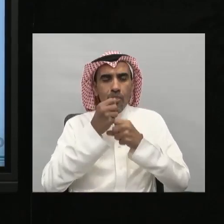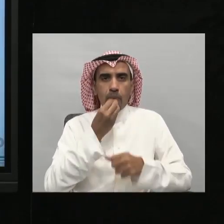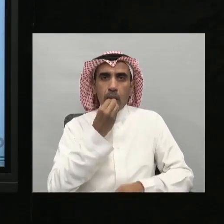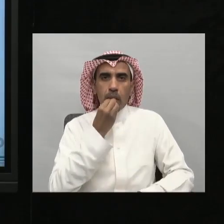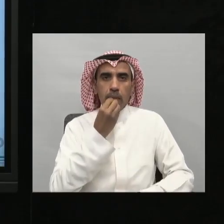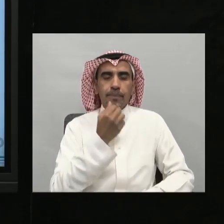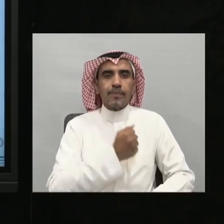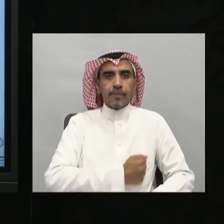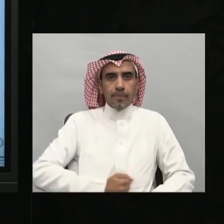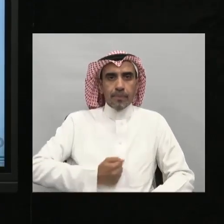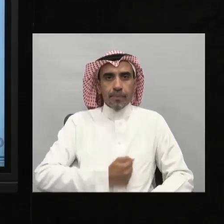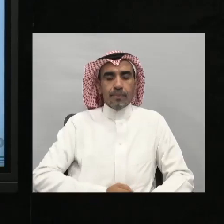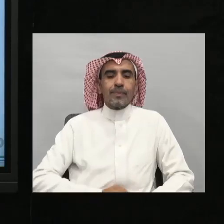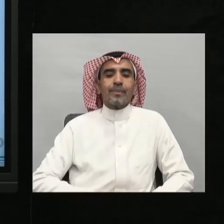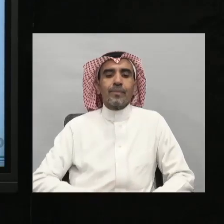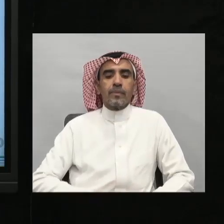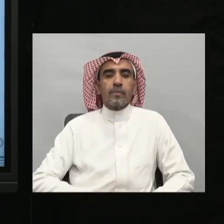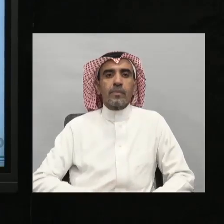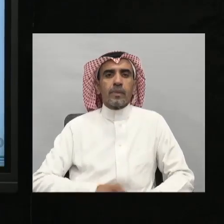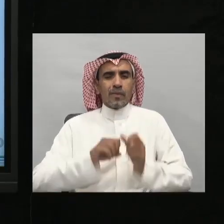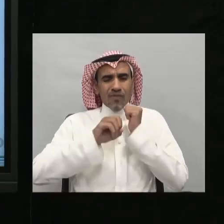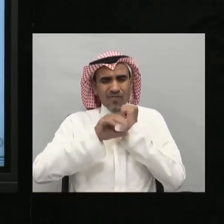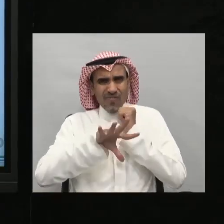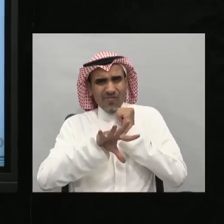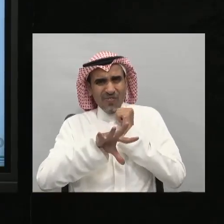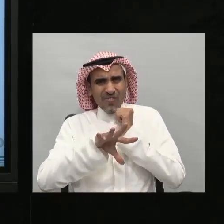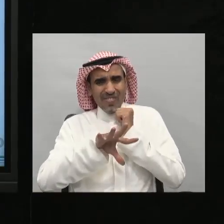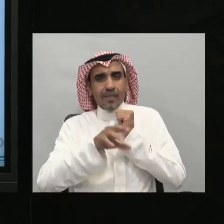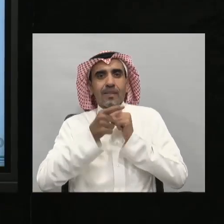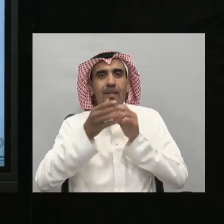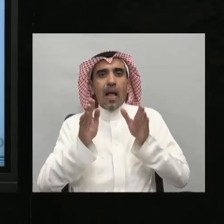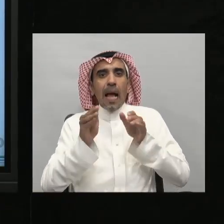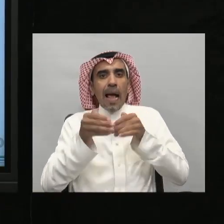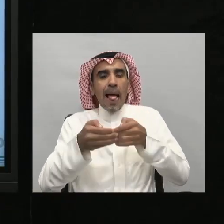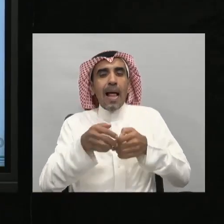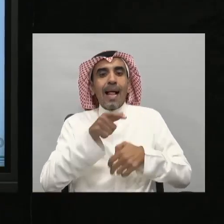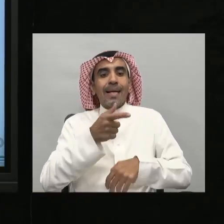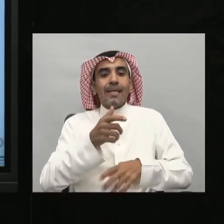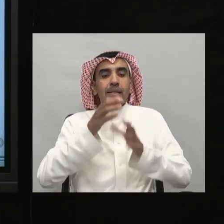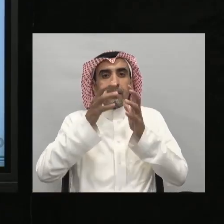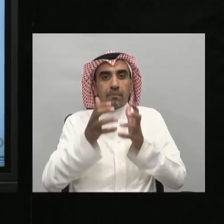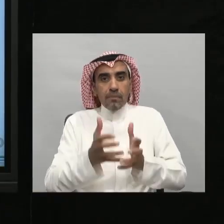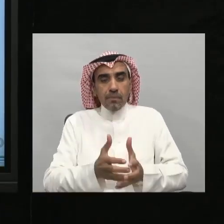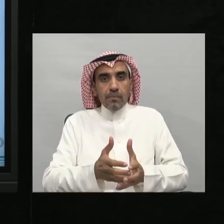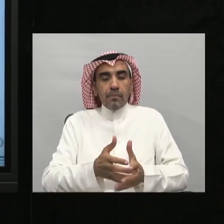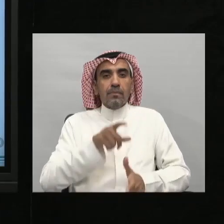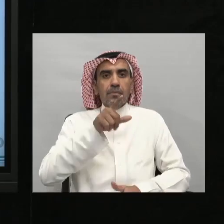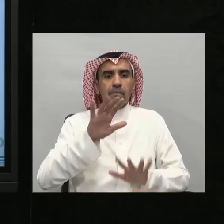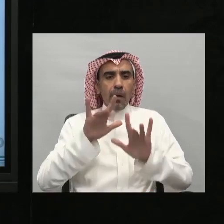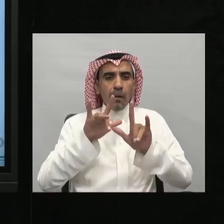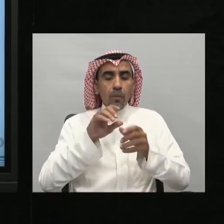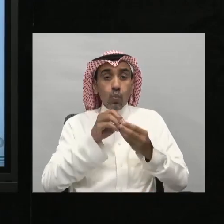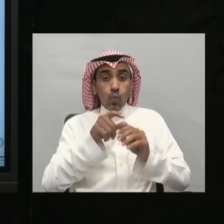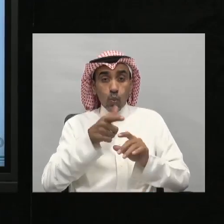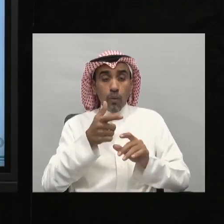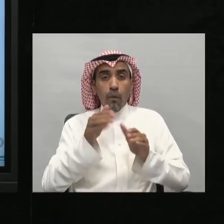للغذاء. أيضا تفرز الخلايا المبطنة للتجويف المعوي، هنا طبعا كما نلاحظ اللون الأخضر، هنا خلايا